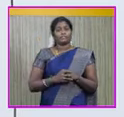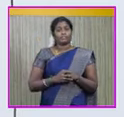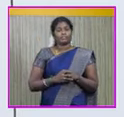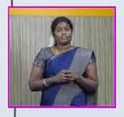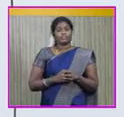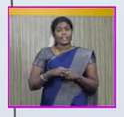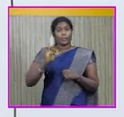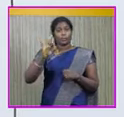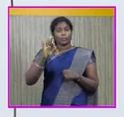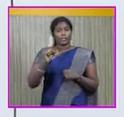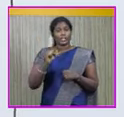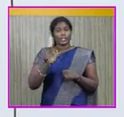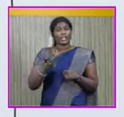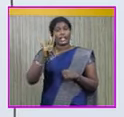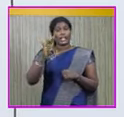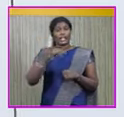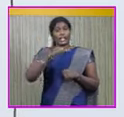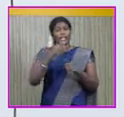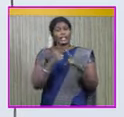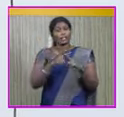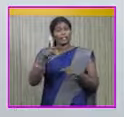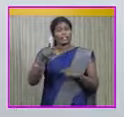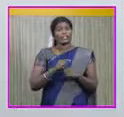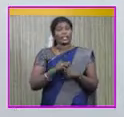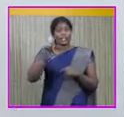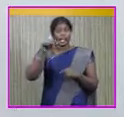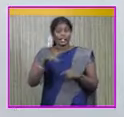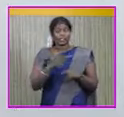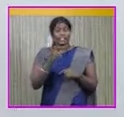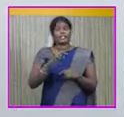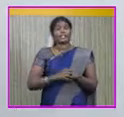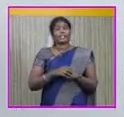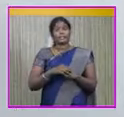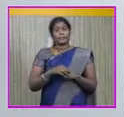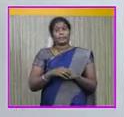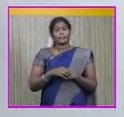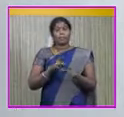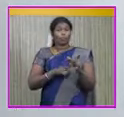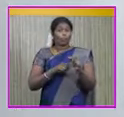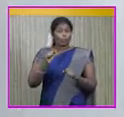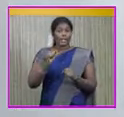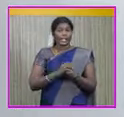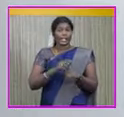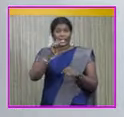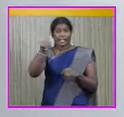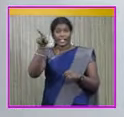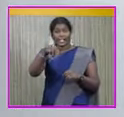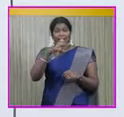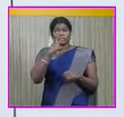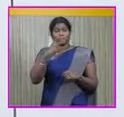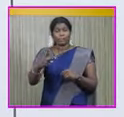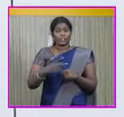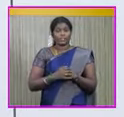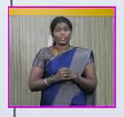3 என்பது 4/Y. வழக்கம் போல் குறுக்கு பெருக்கல் பண்ணலாமா? 1/Y-ஐ பெருக்கும்போது